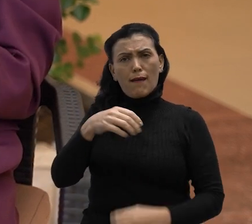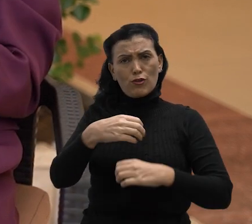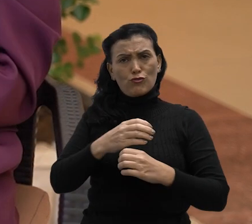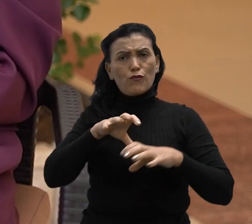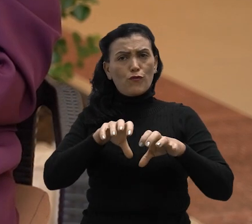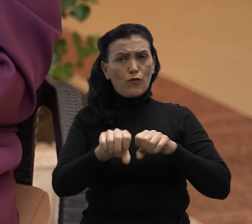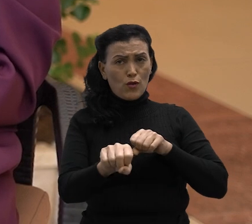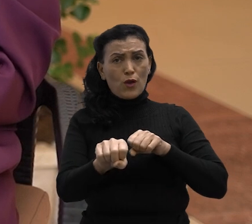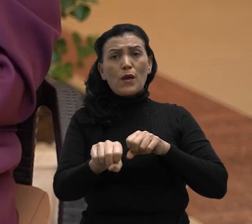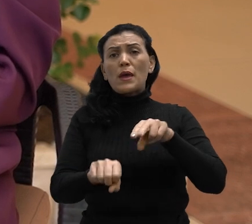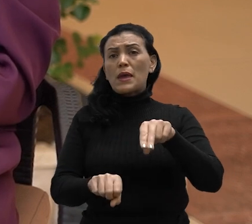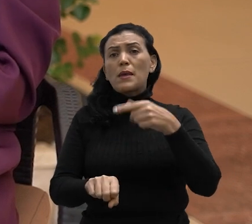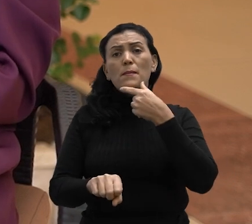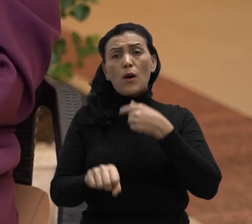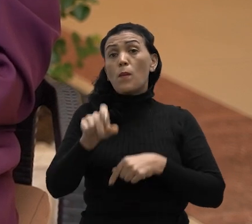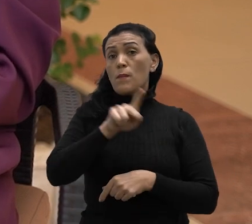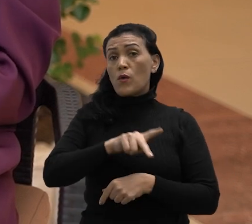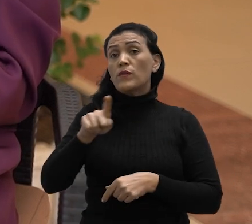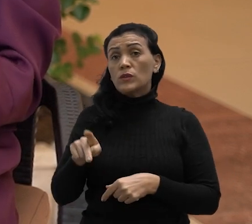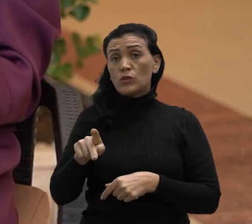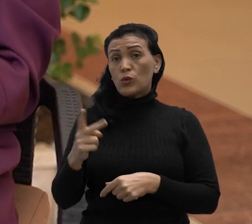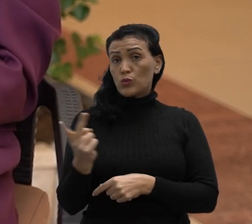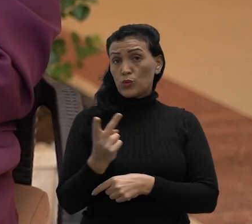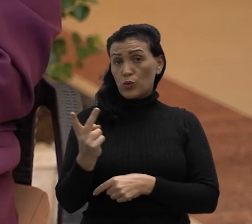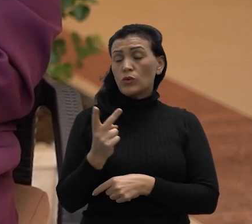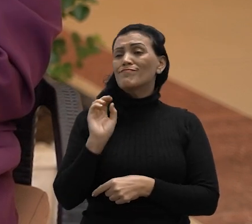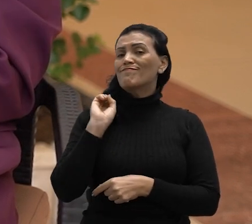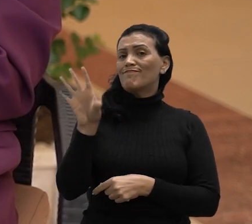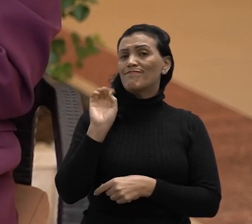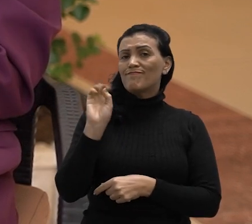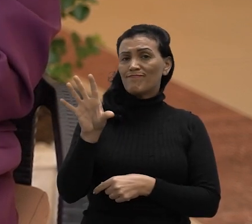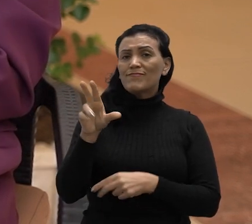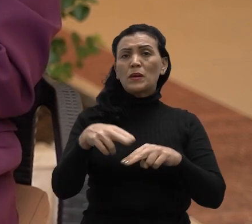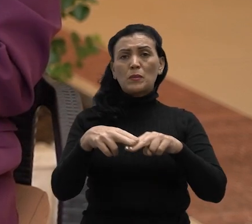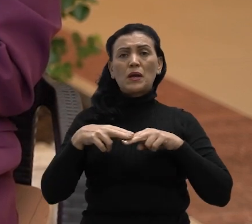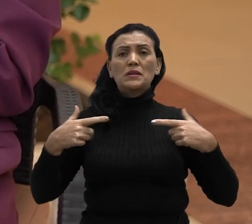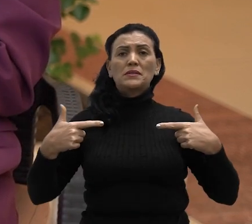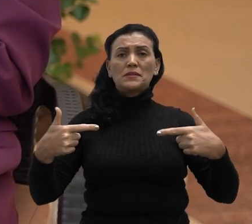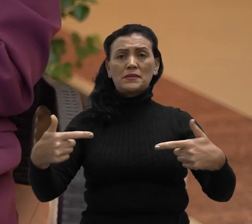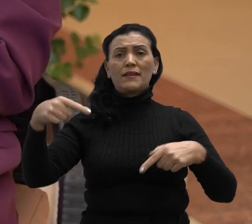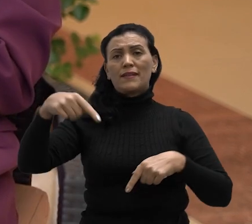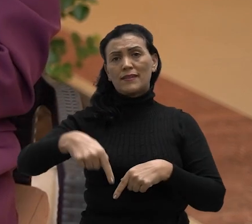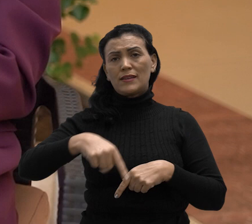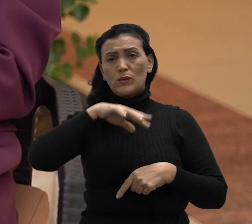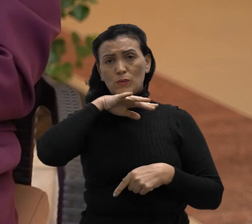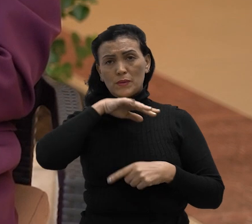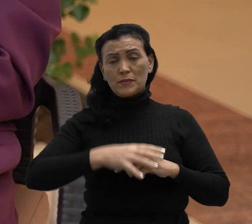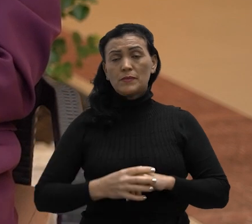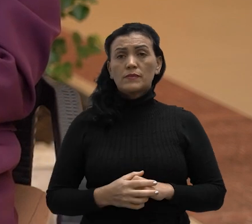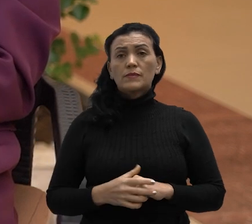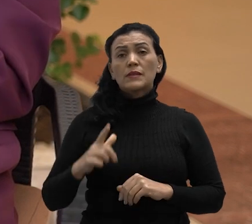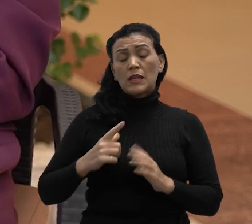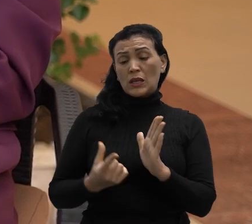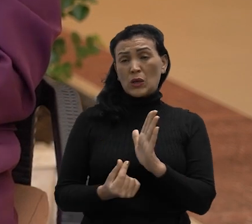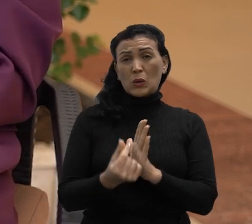كمان نفس الطريقة هجرة، لانه الكل بيعرف وضع غزة، الحصار والاقتصاد